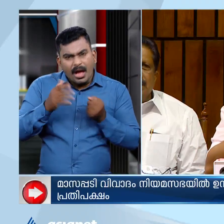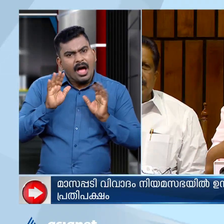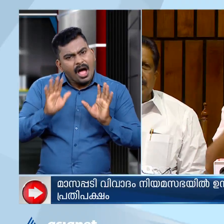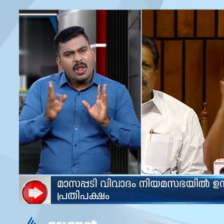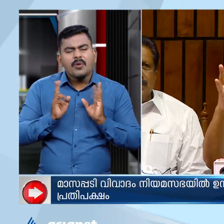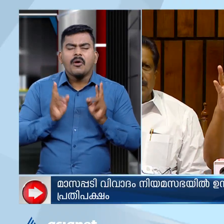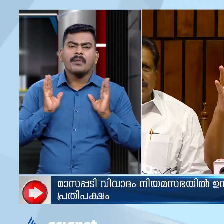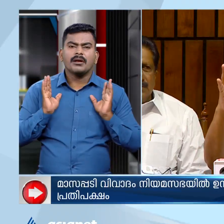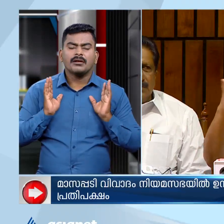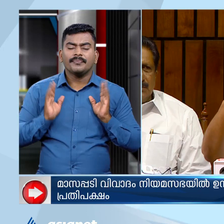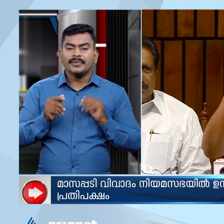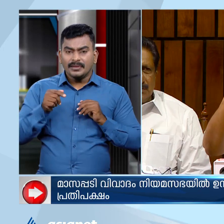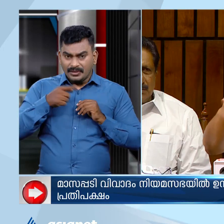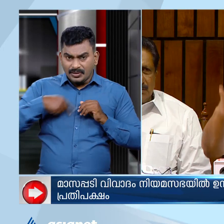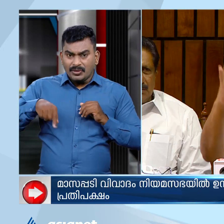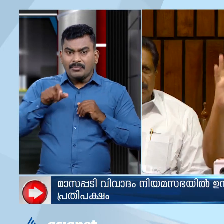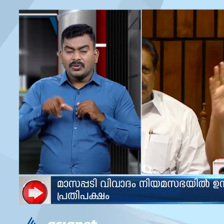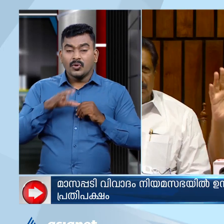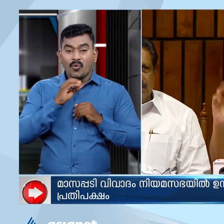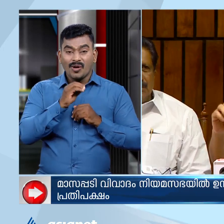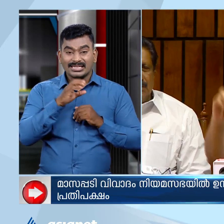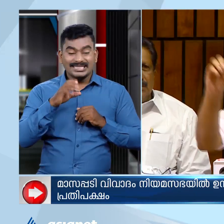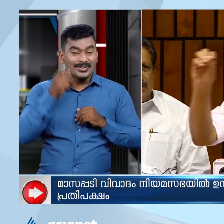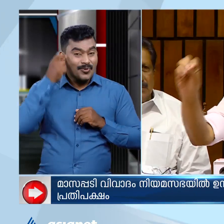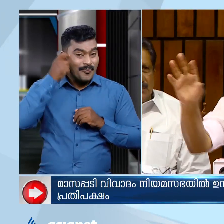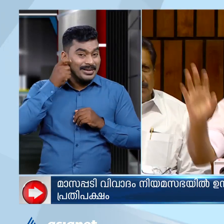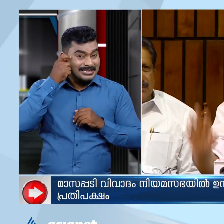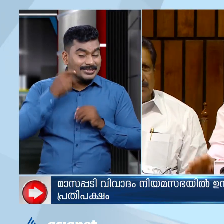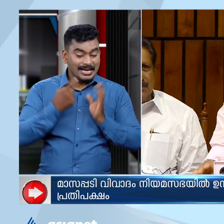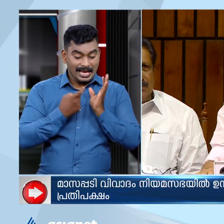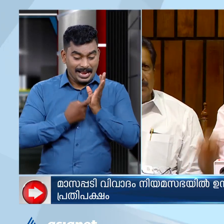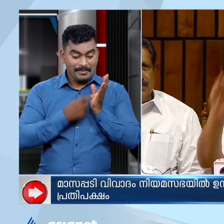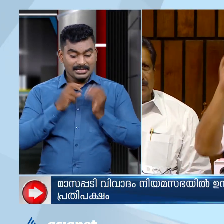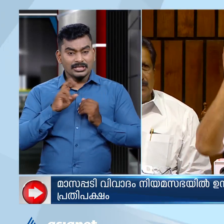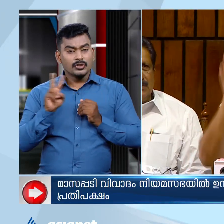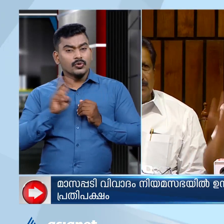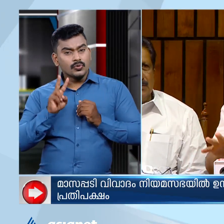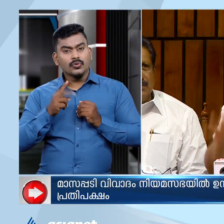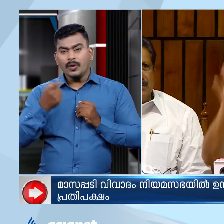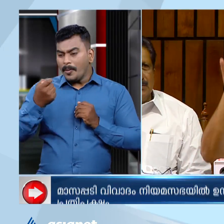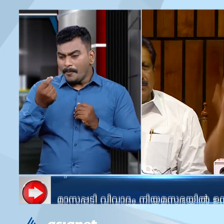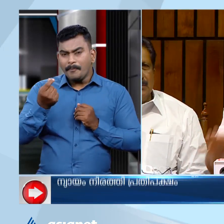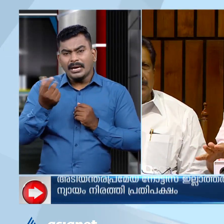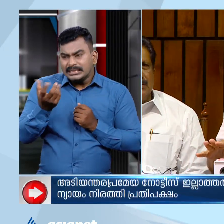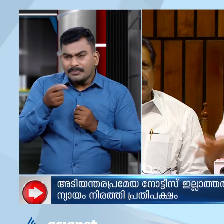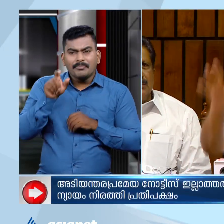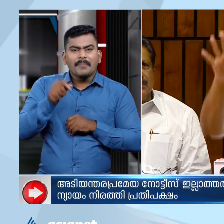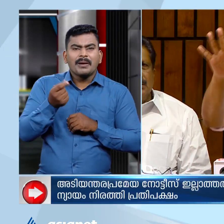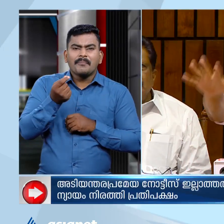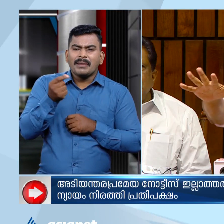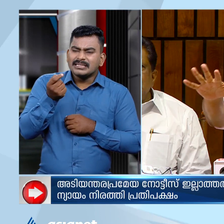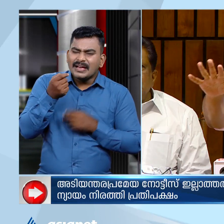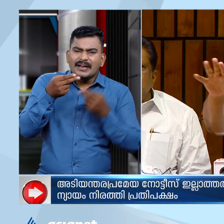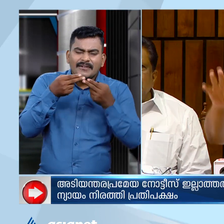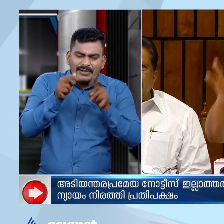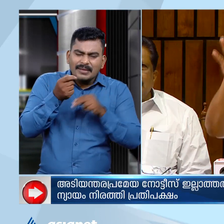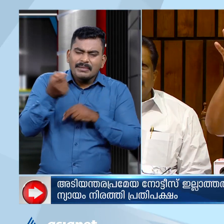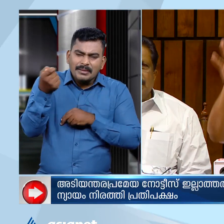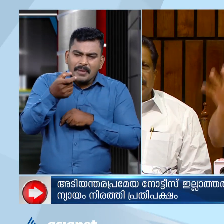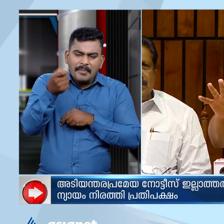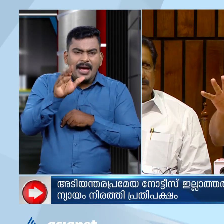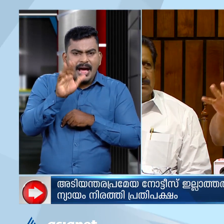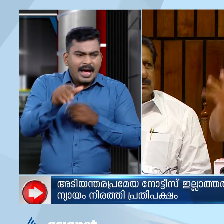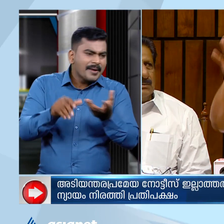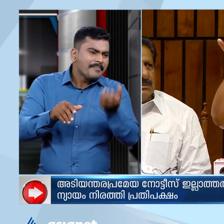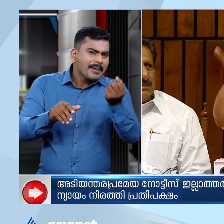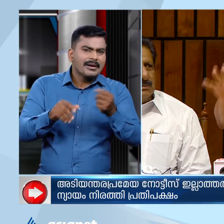വന്നിരിക്കുന്ന ശ്രീ ഉമ്മൻചാണ്ടിയെയും അതുപോലെ രമേശ് ചെന്നിത്തലയും അവരെ ഞങ്ങളുടെ പാർട്ടി കെ പി സി സി ആ കാലഘട്ടത്തിൽ അവരെ